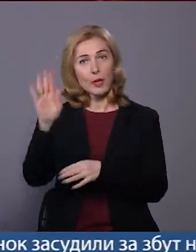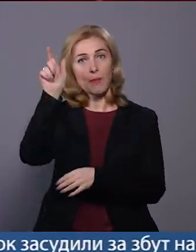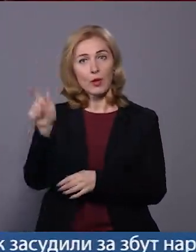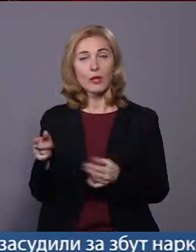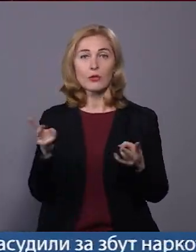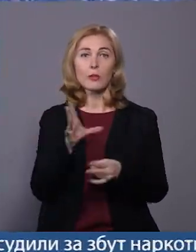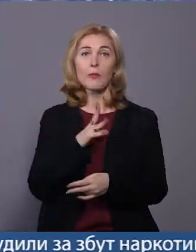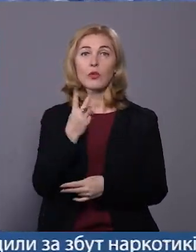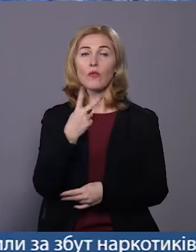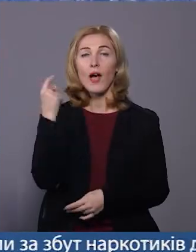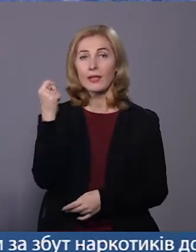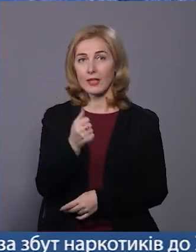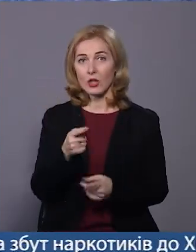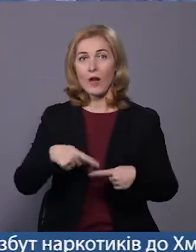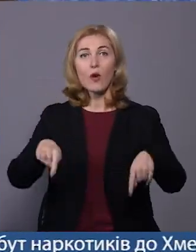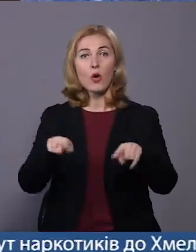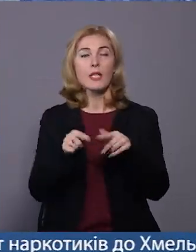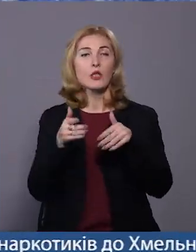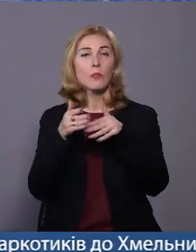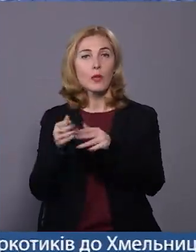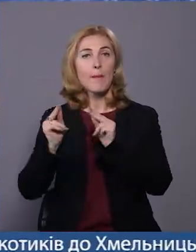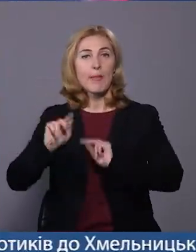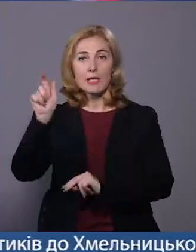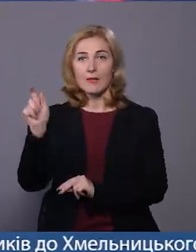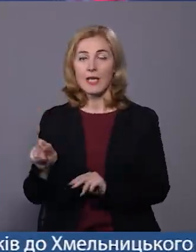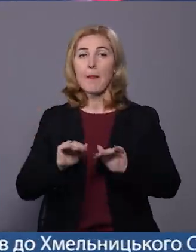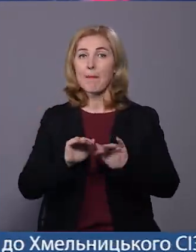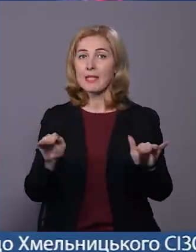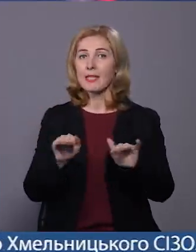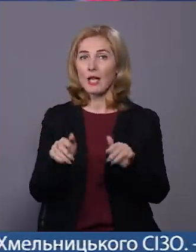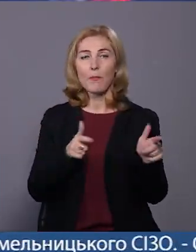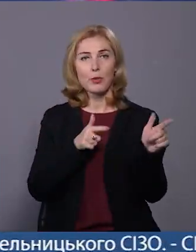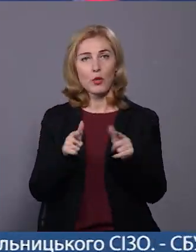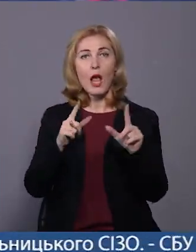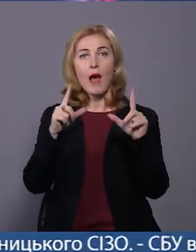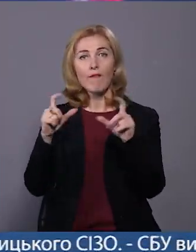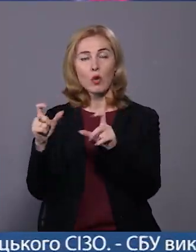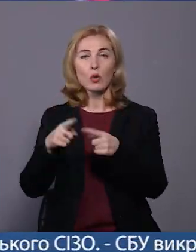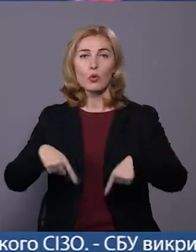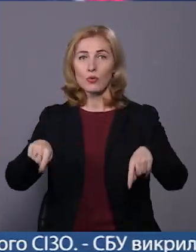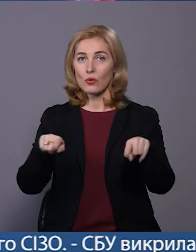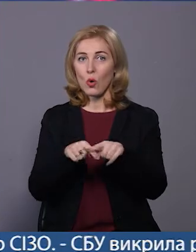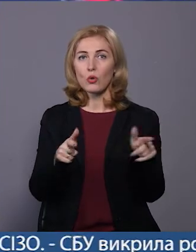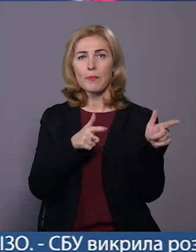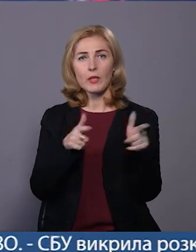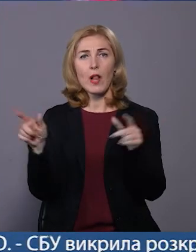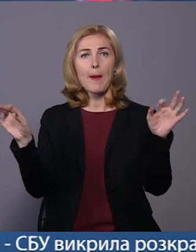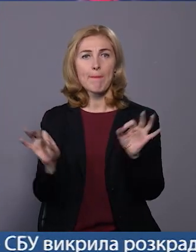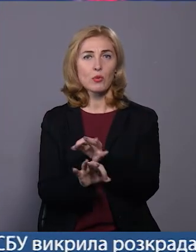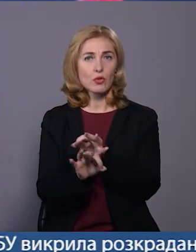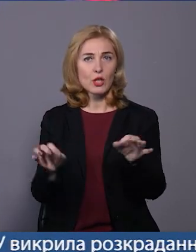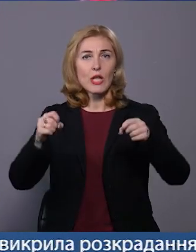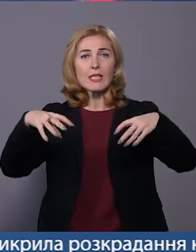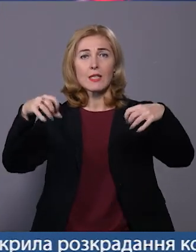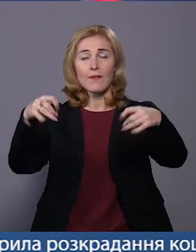знадобилося 2 тижні. В організації допомогли працівники басейну. Підготували фотозону, підготували музичний,